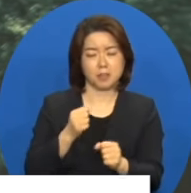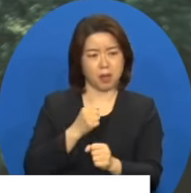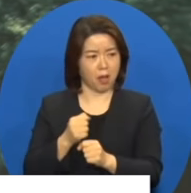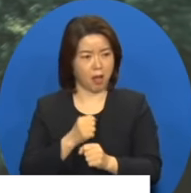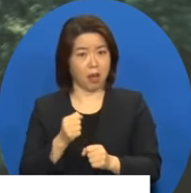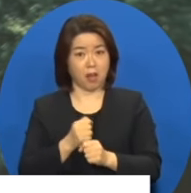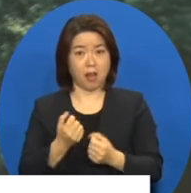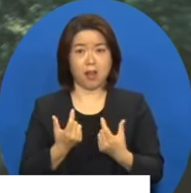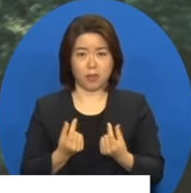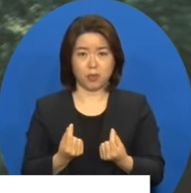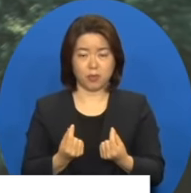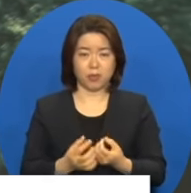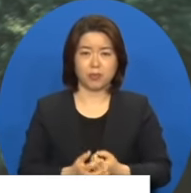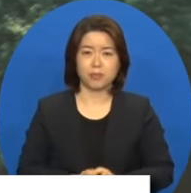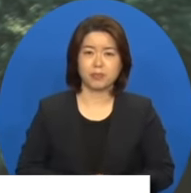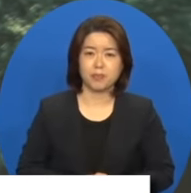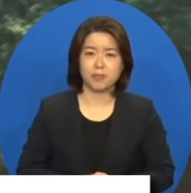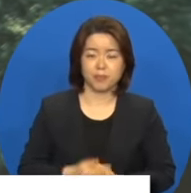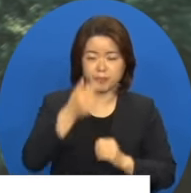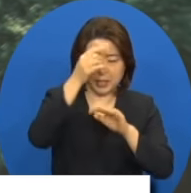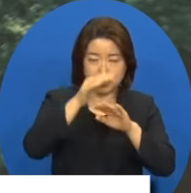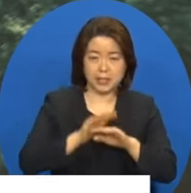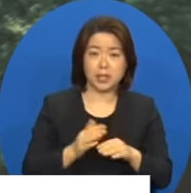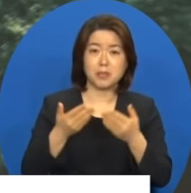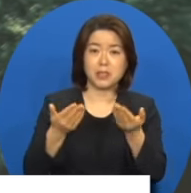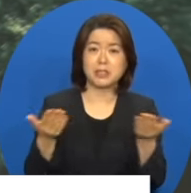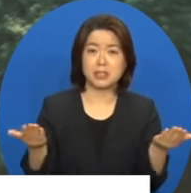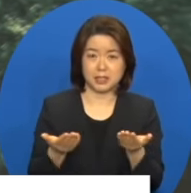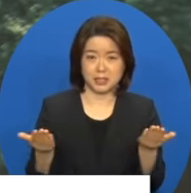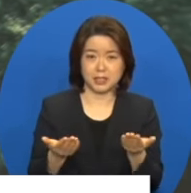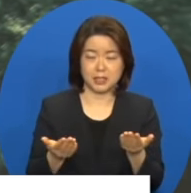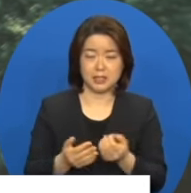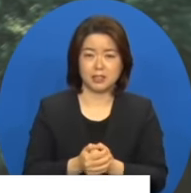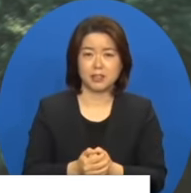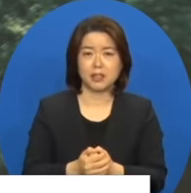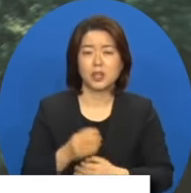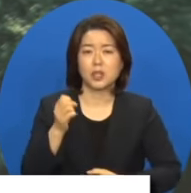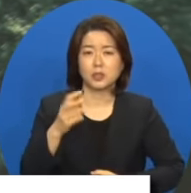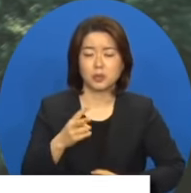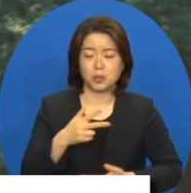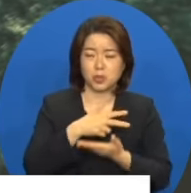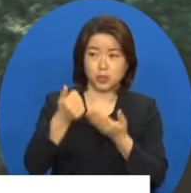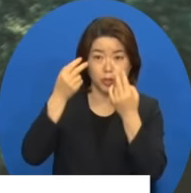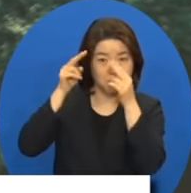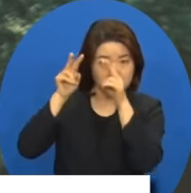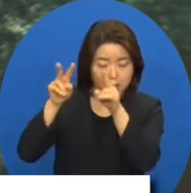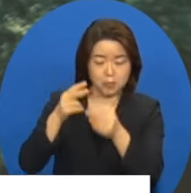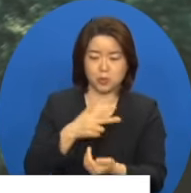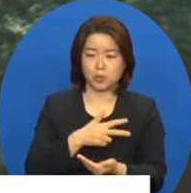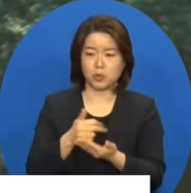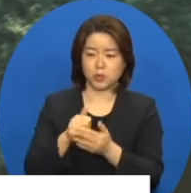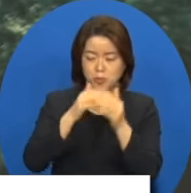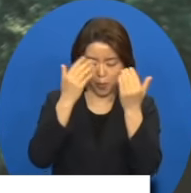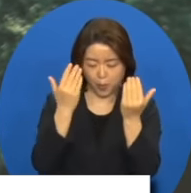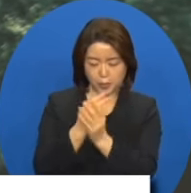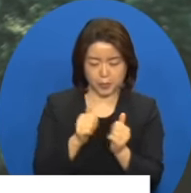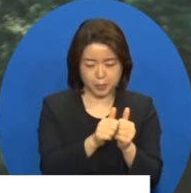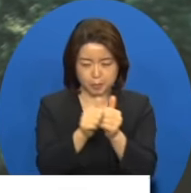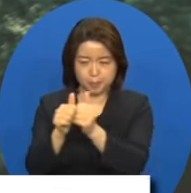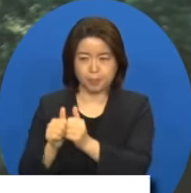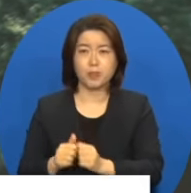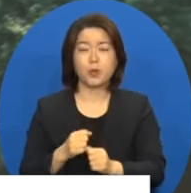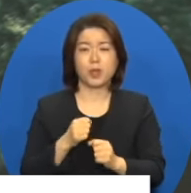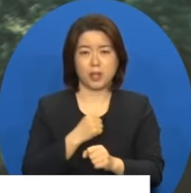당황해하고 또 예배하는 일, 또 주님을 바라보고 주님과 온전히 동행하고